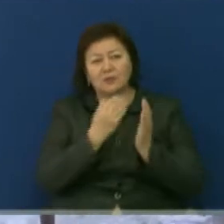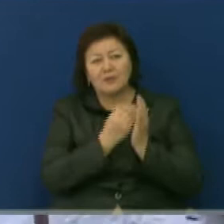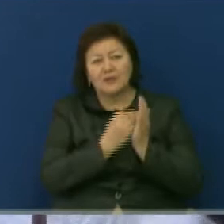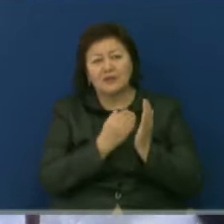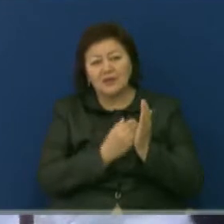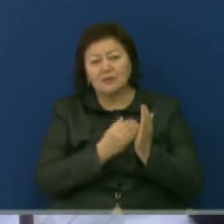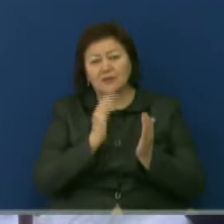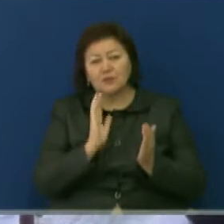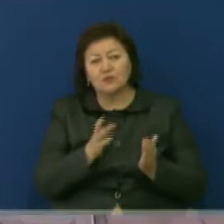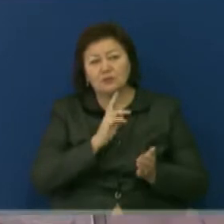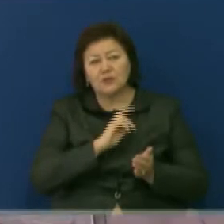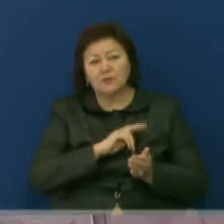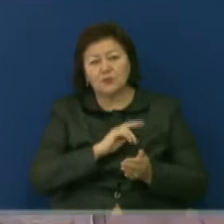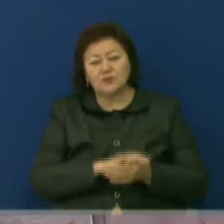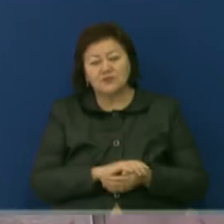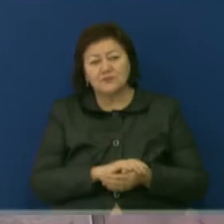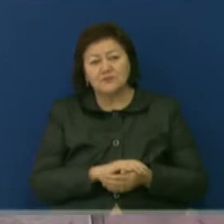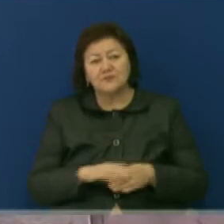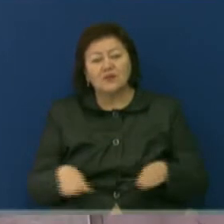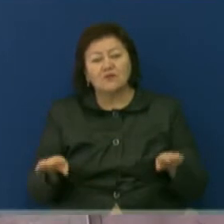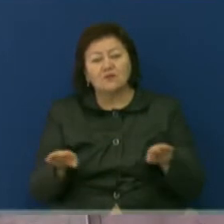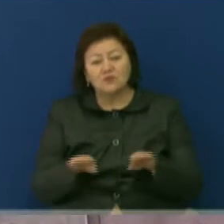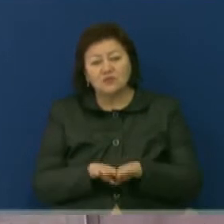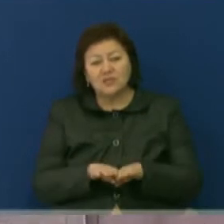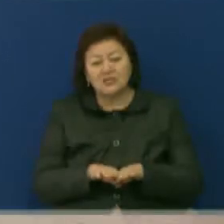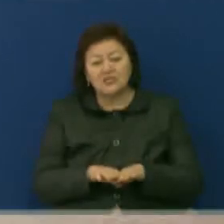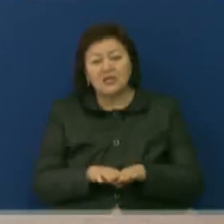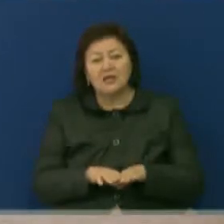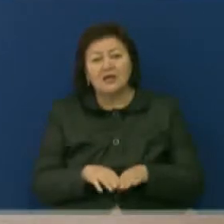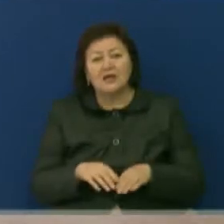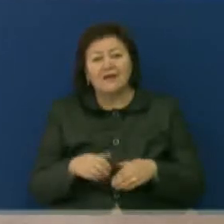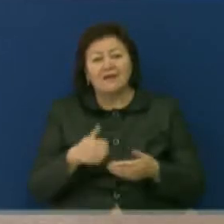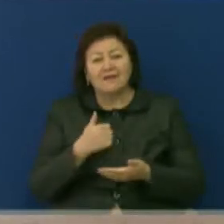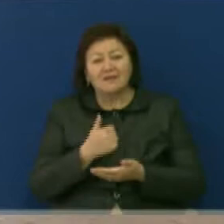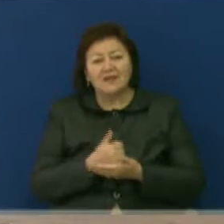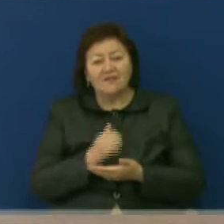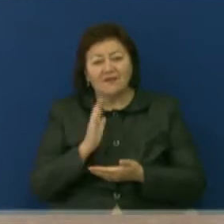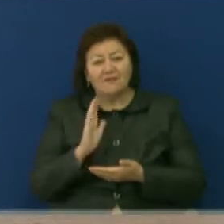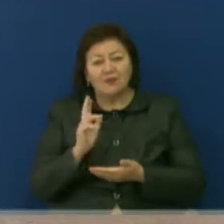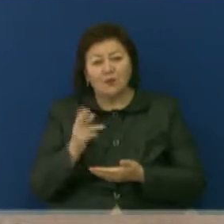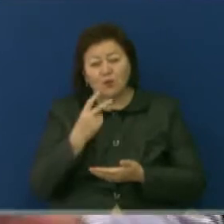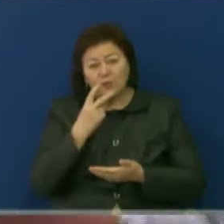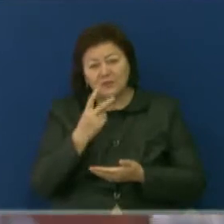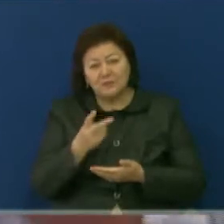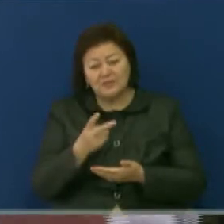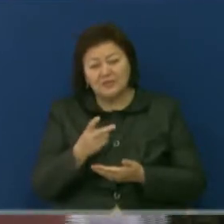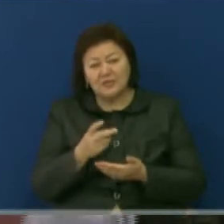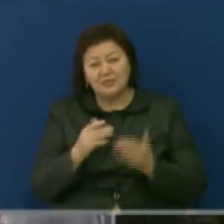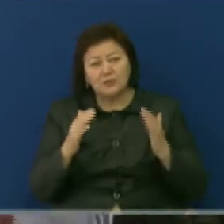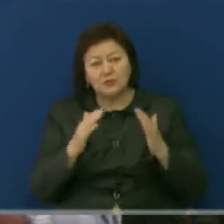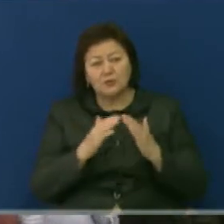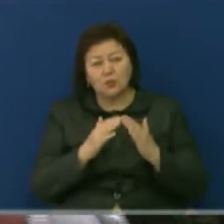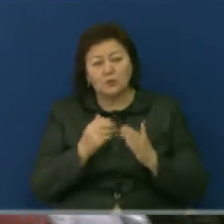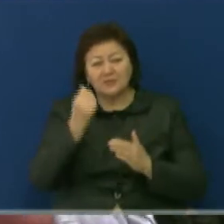сәйкес келеді деп айтуға болады. Сондай-ақ сапар барысында өңір басшысы Найманбаев көшесі бойында 1844 жыл салынған